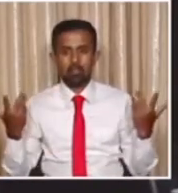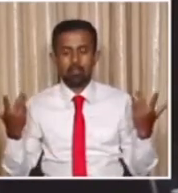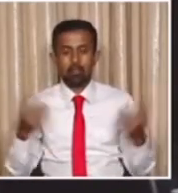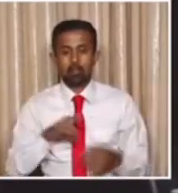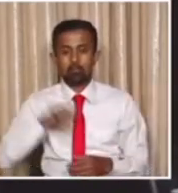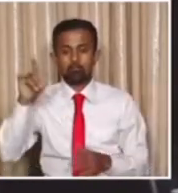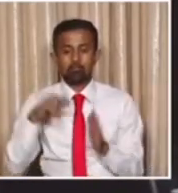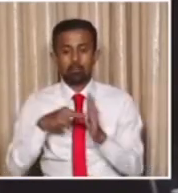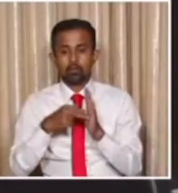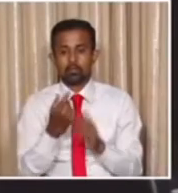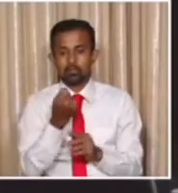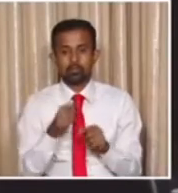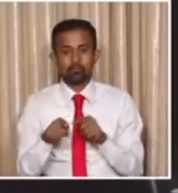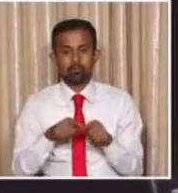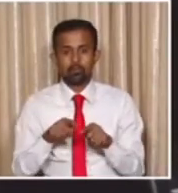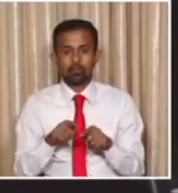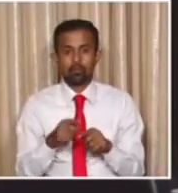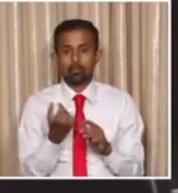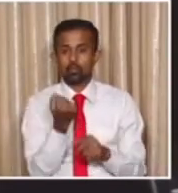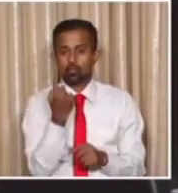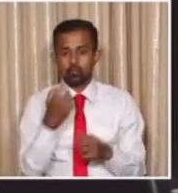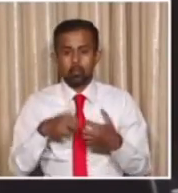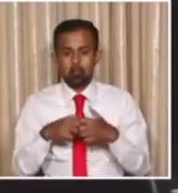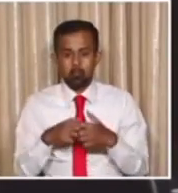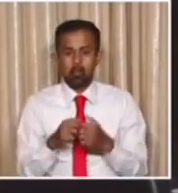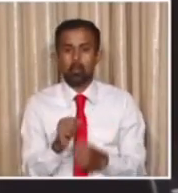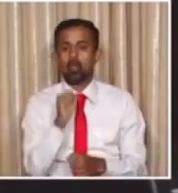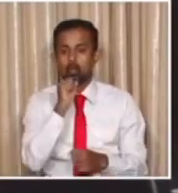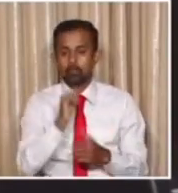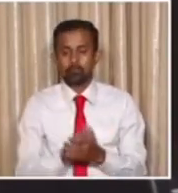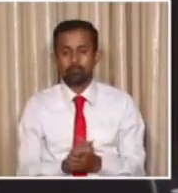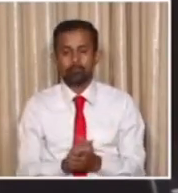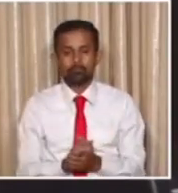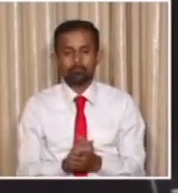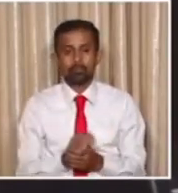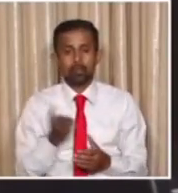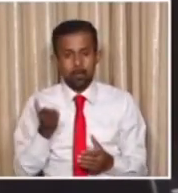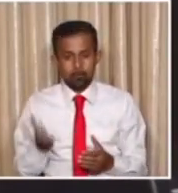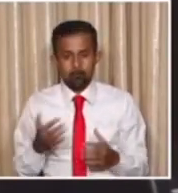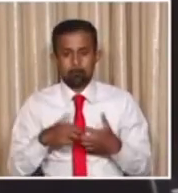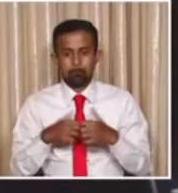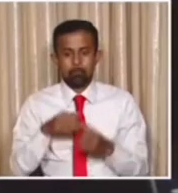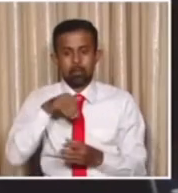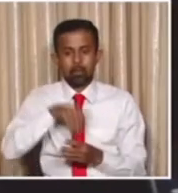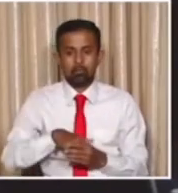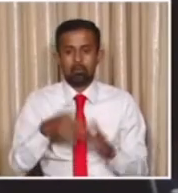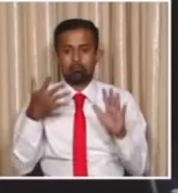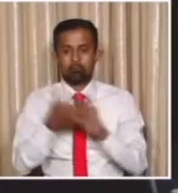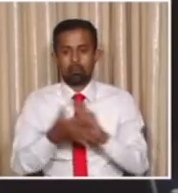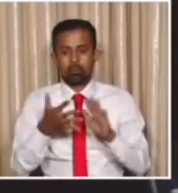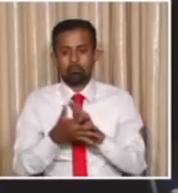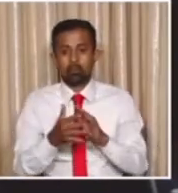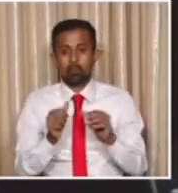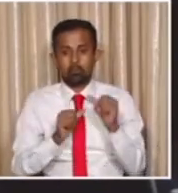විදේශ විනිමය අර්බුදය පමණක් නෙවෙයි රුපියල් අර්බුදයක් නිර්මාණය වුණේ කොහොමද මේ අර්බුදය ඇතුලේ වැරදි ප්‍රතිකර්ම